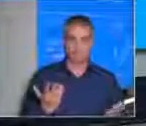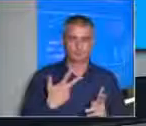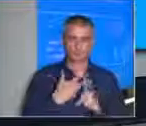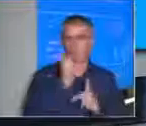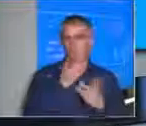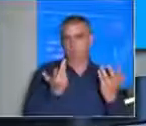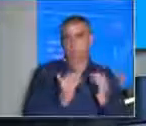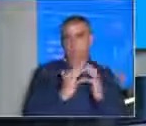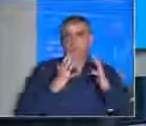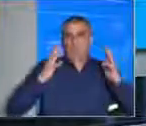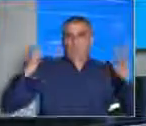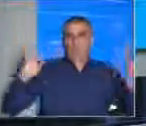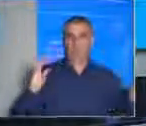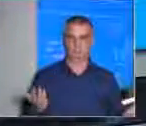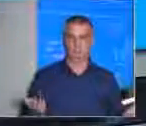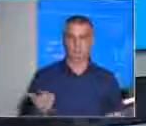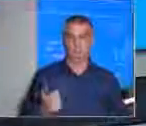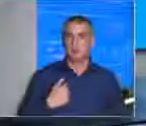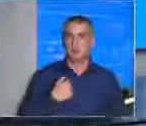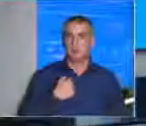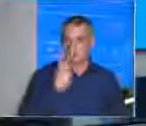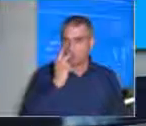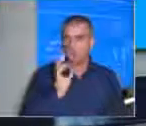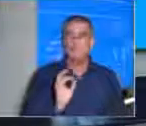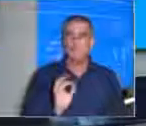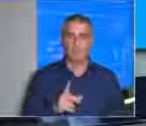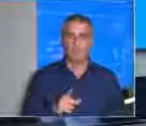רק יגדל. אז אני חושבת שכאן אנחנו רואים באמת